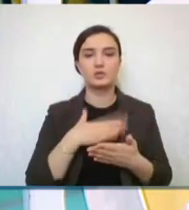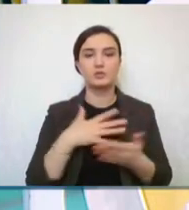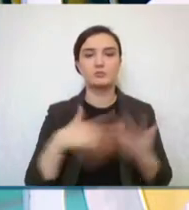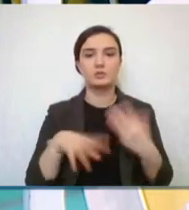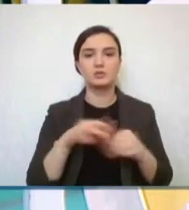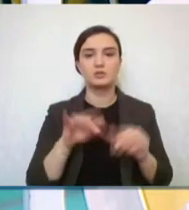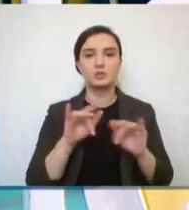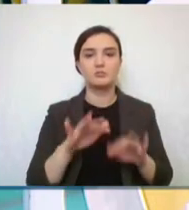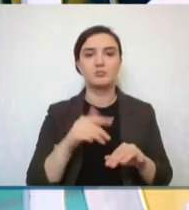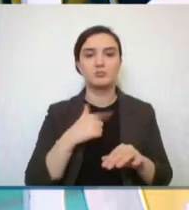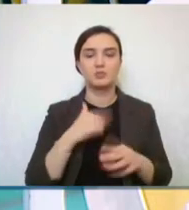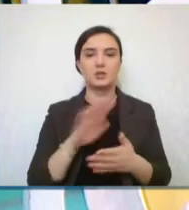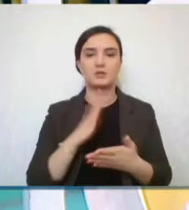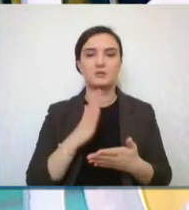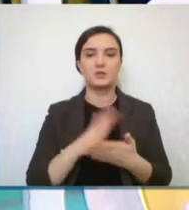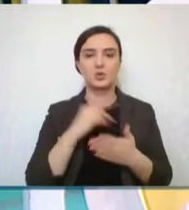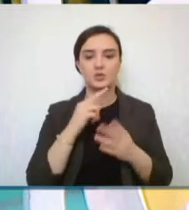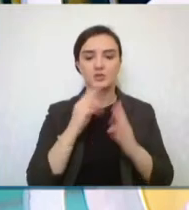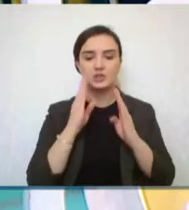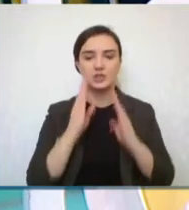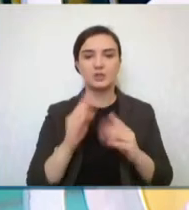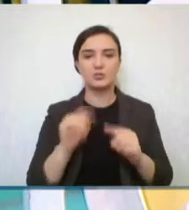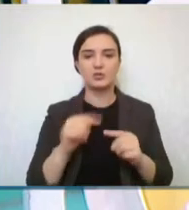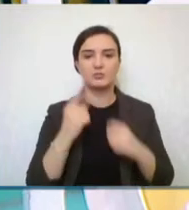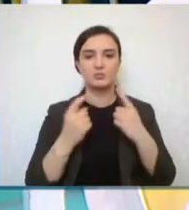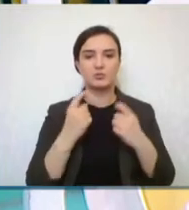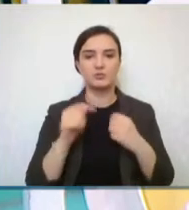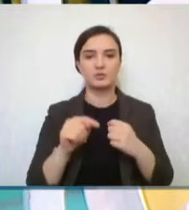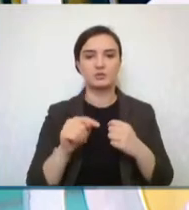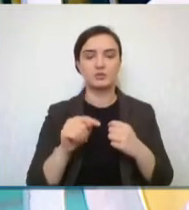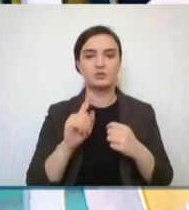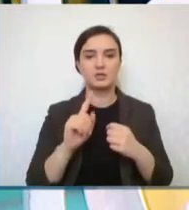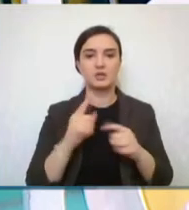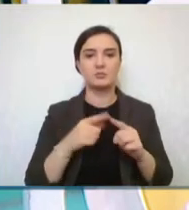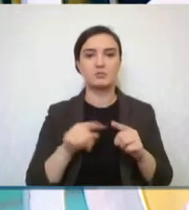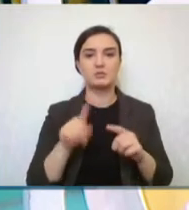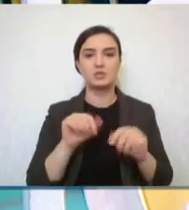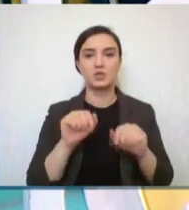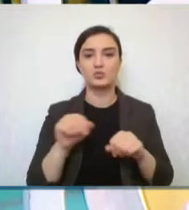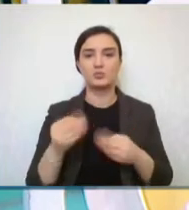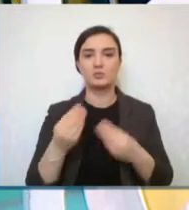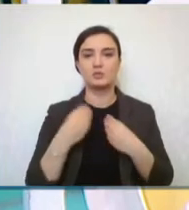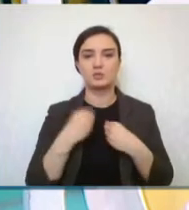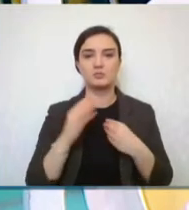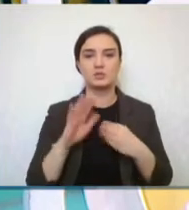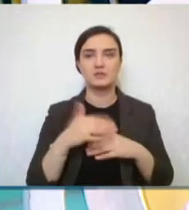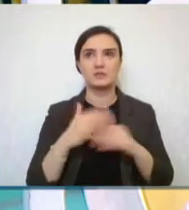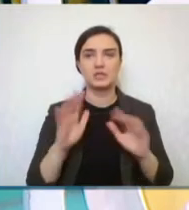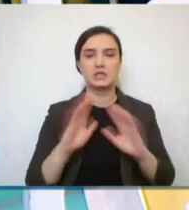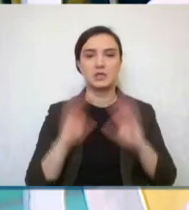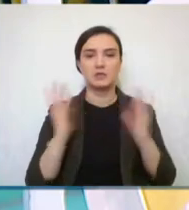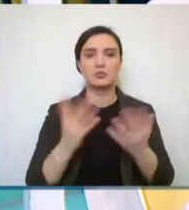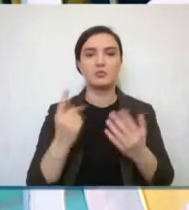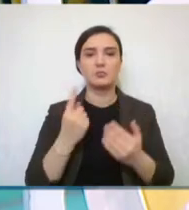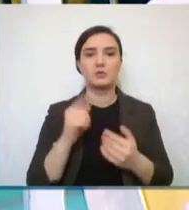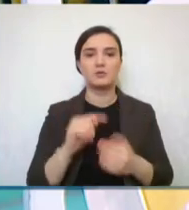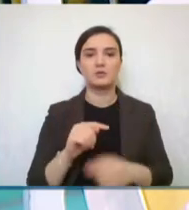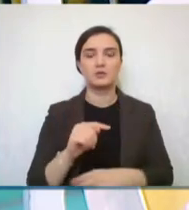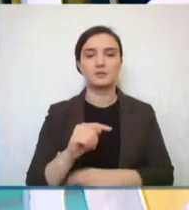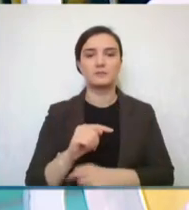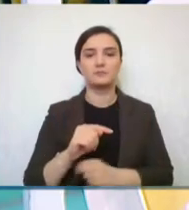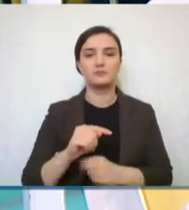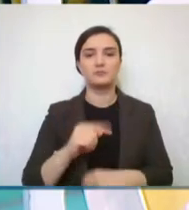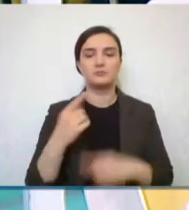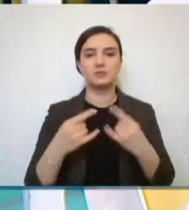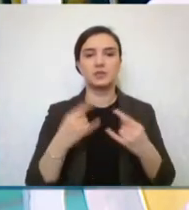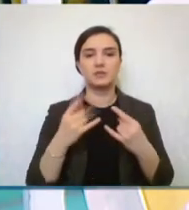вар концентрируебули ам информациис мемат. Маграм амис сашвалебас ар мацдос гарем. Первый телевизиеби да,